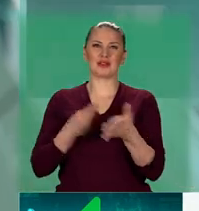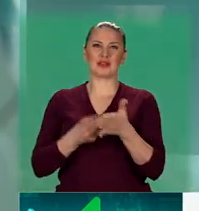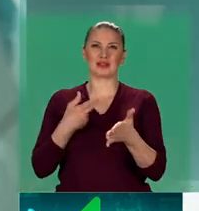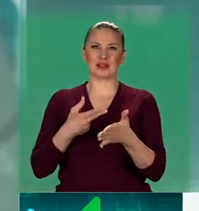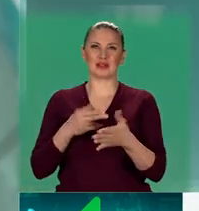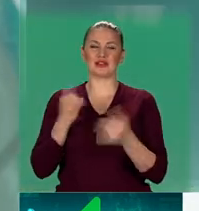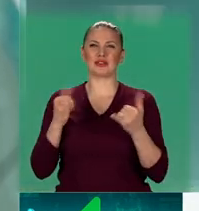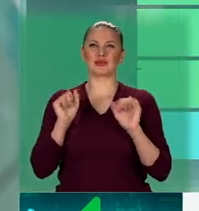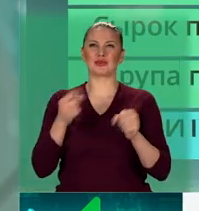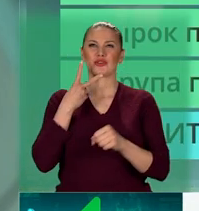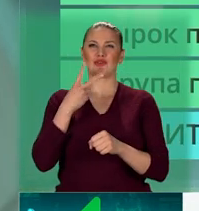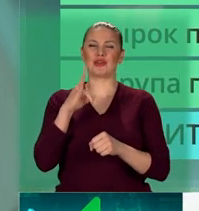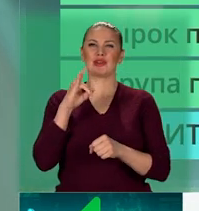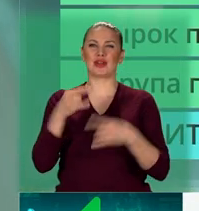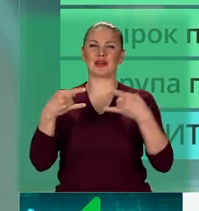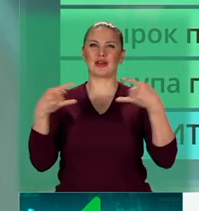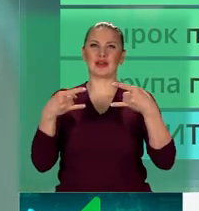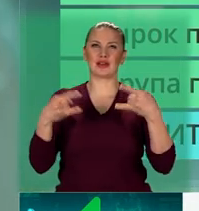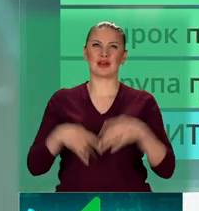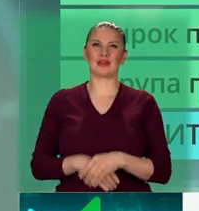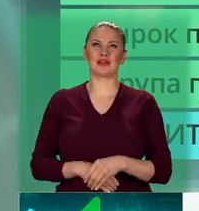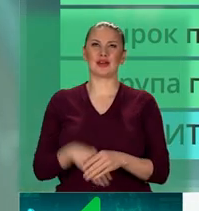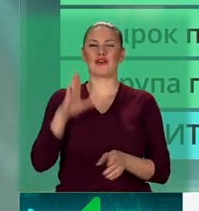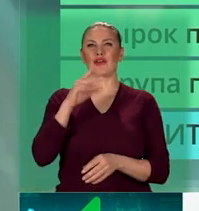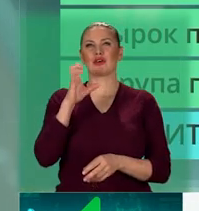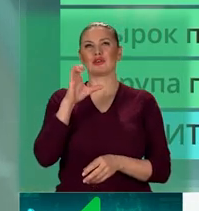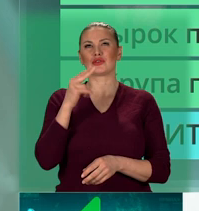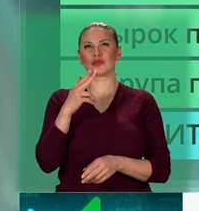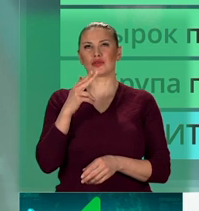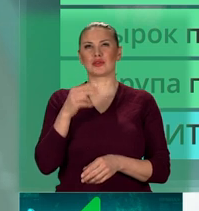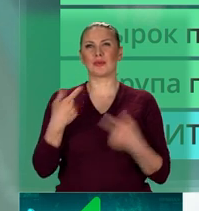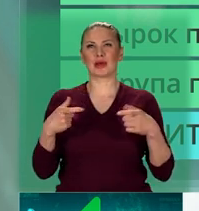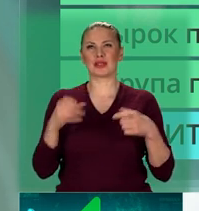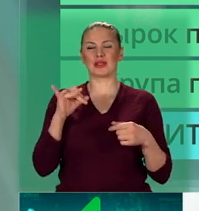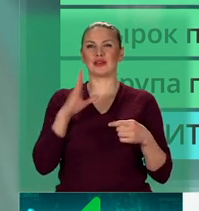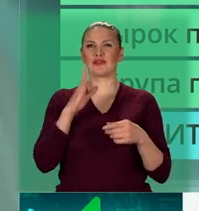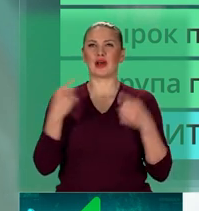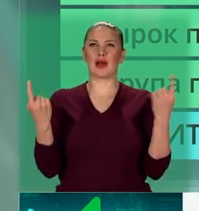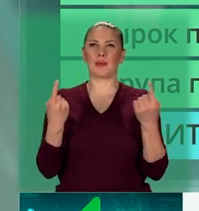что в социальном продуктовый набор оказался на 62 рубля дешевле. Владимир Ильин,